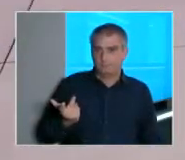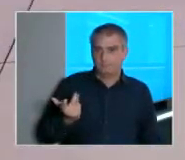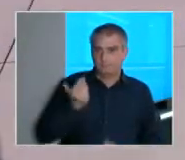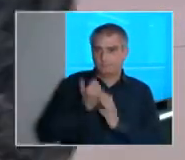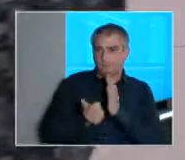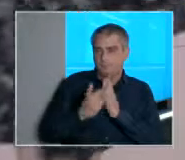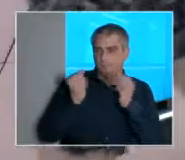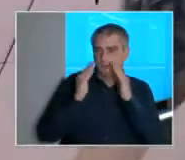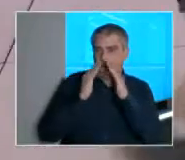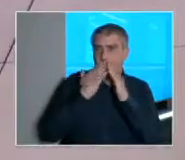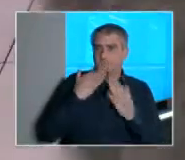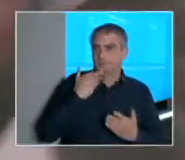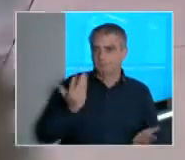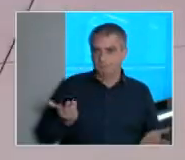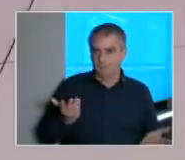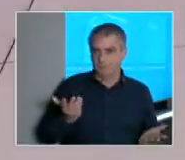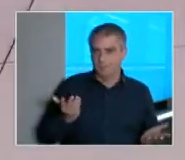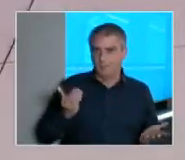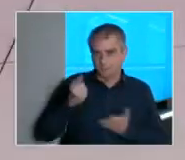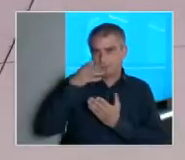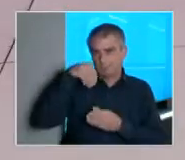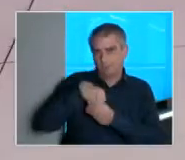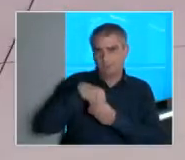וחסרים המון בתים בארץ. זה חלק